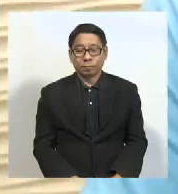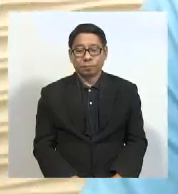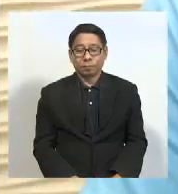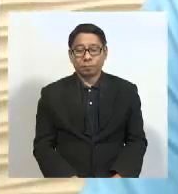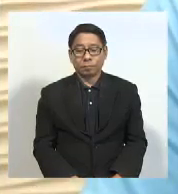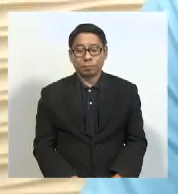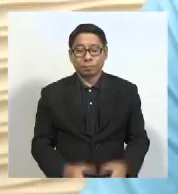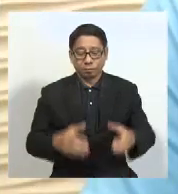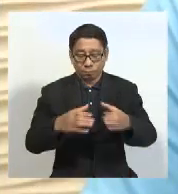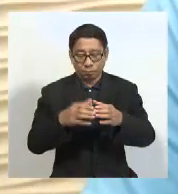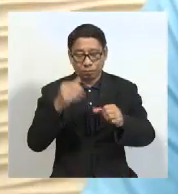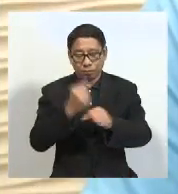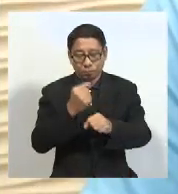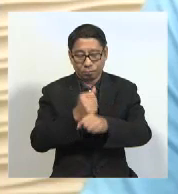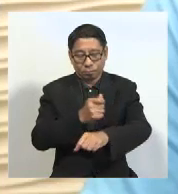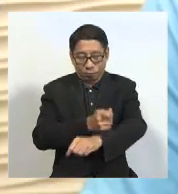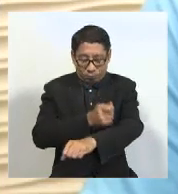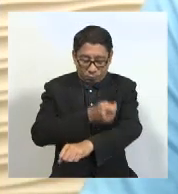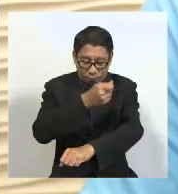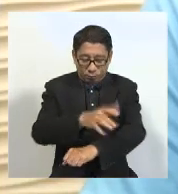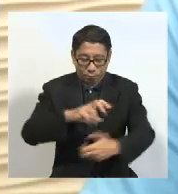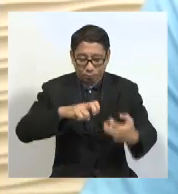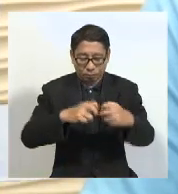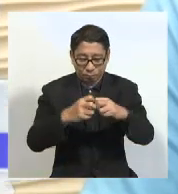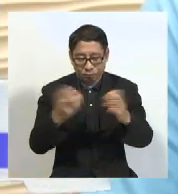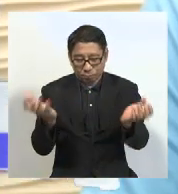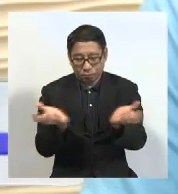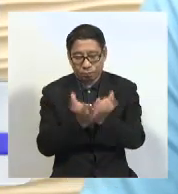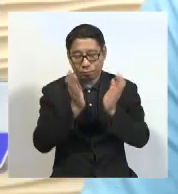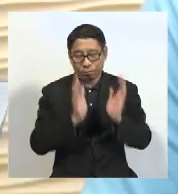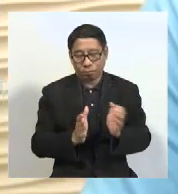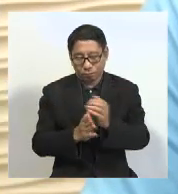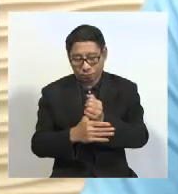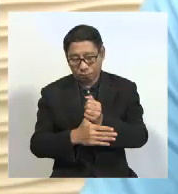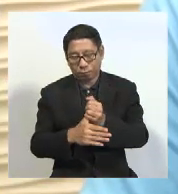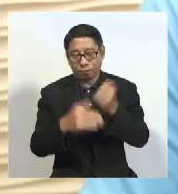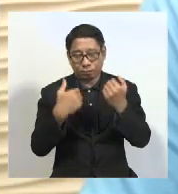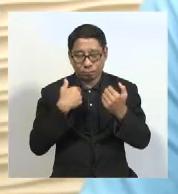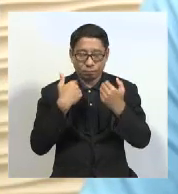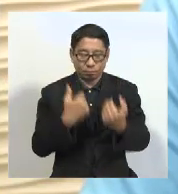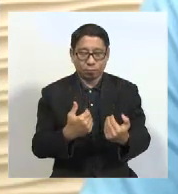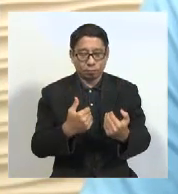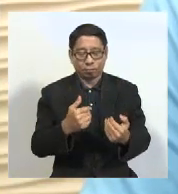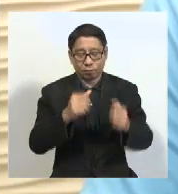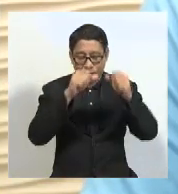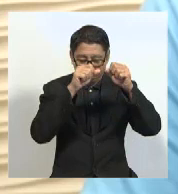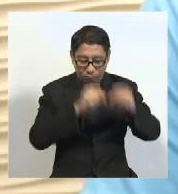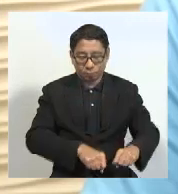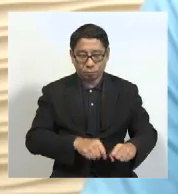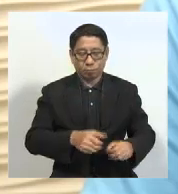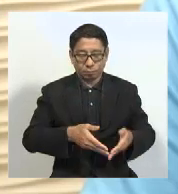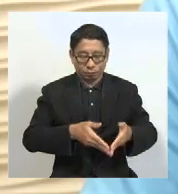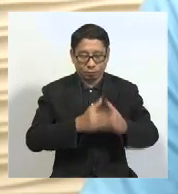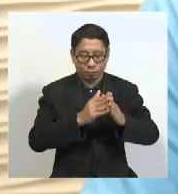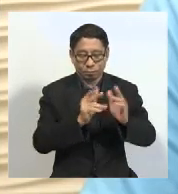คณะทำงานในส่วนของการเยียวยาผลกระทบที่ชาวประมงได้รับนะครับก็มีมติออกมาว่าเราจะมีการตั้งคณ